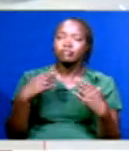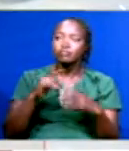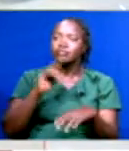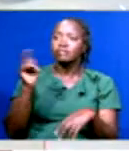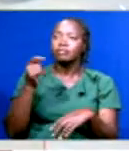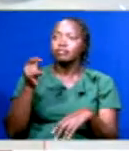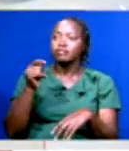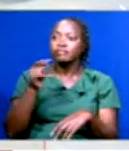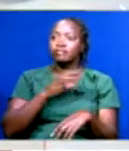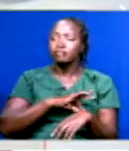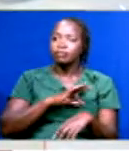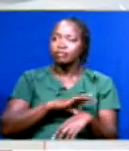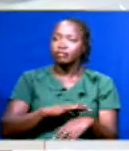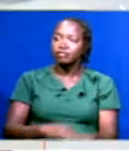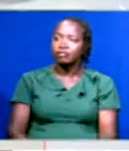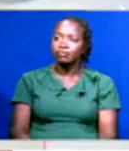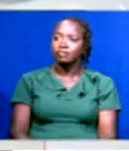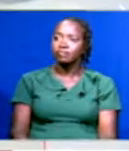can benefit.